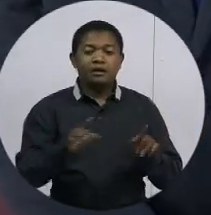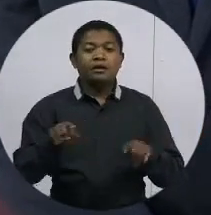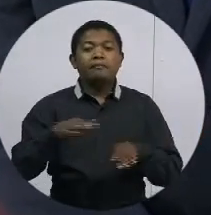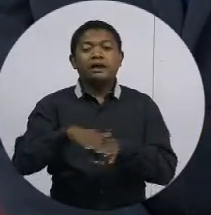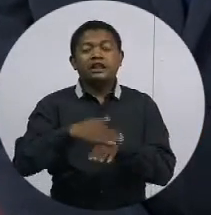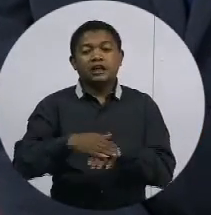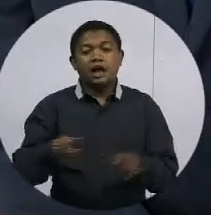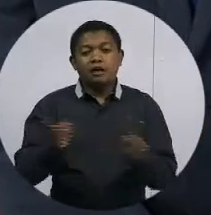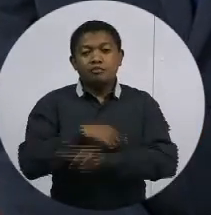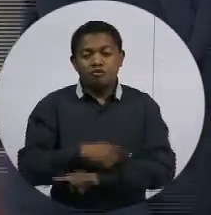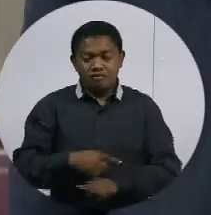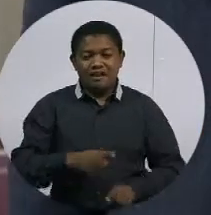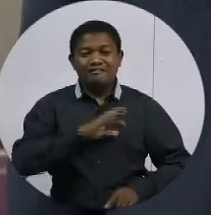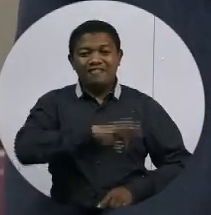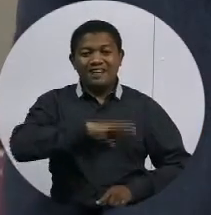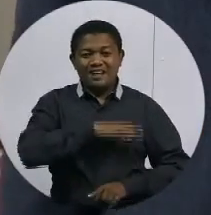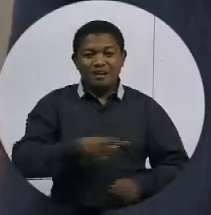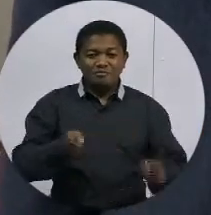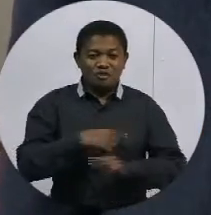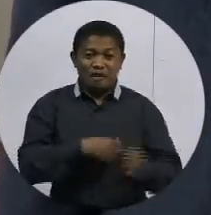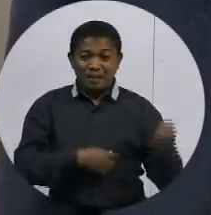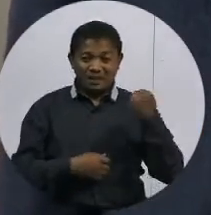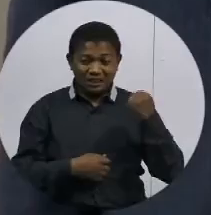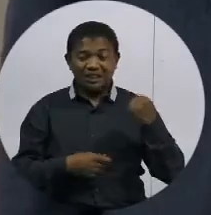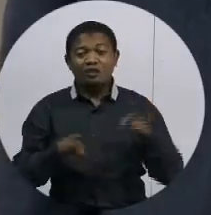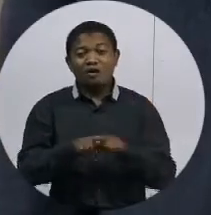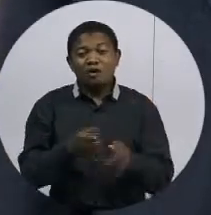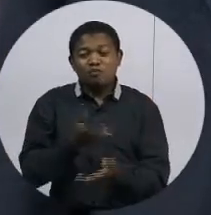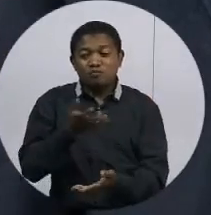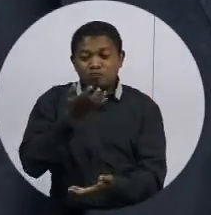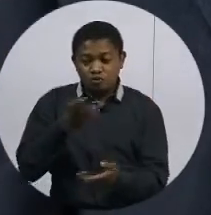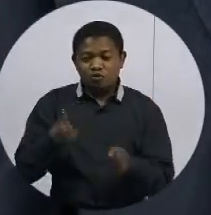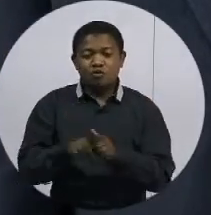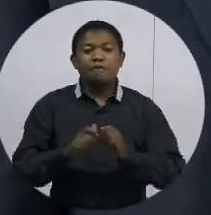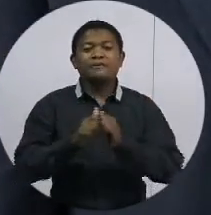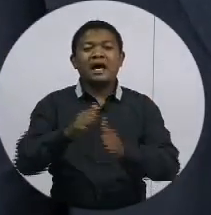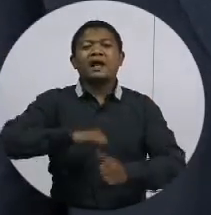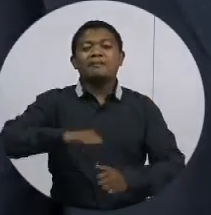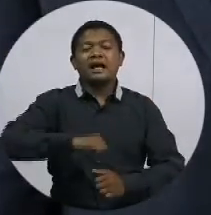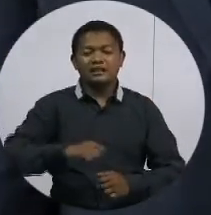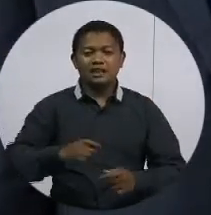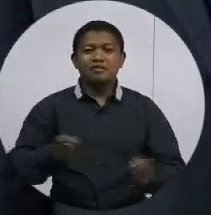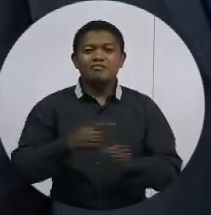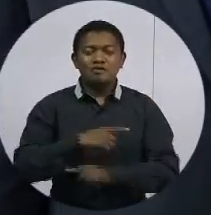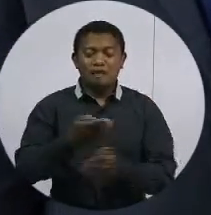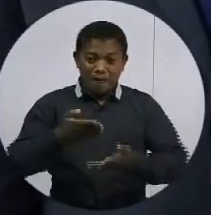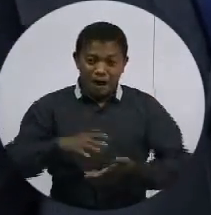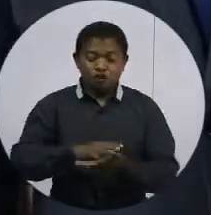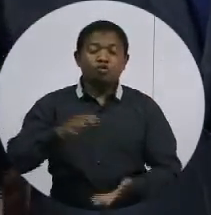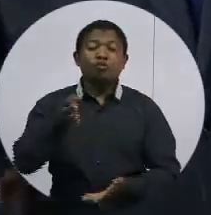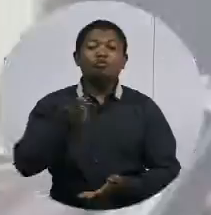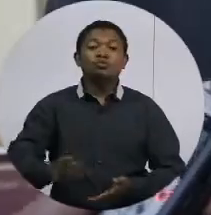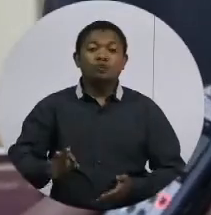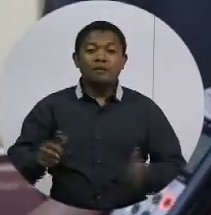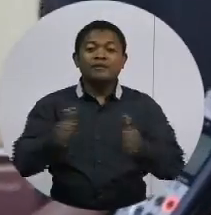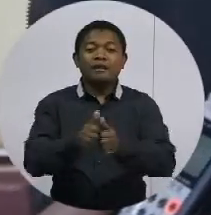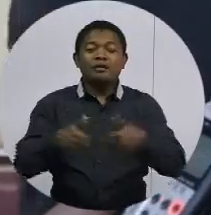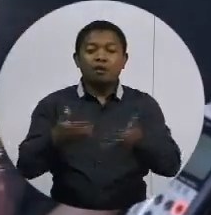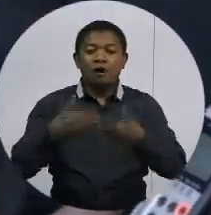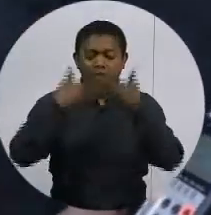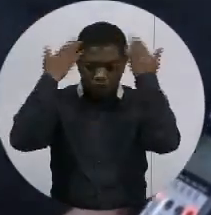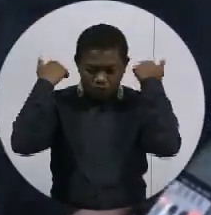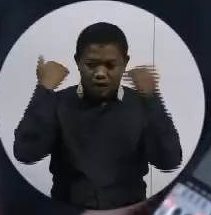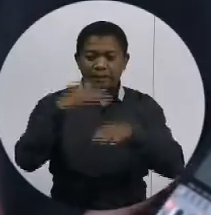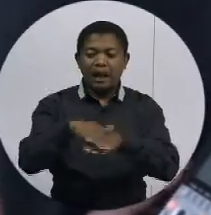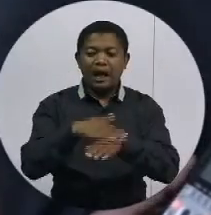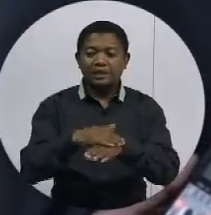ho firenena matanjaka sy roborobo ary iray inatrany ho an'ny tombontsoa iombonan'ny vahoaka malagasy. Fanomezana moa araka ny